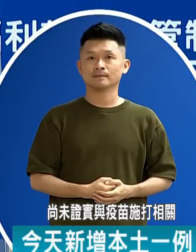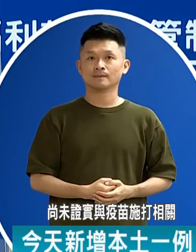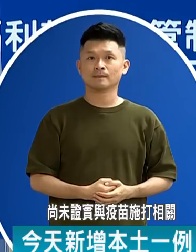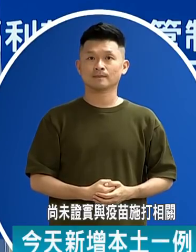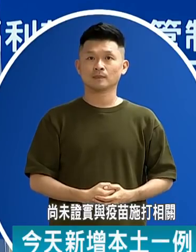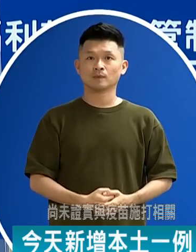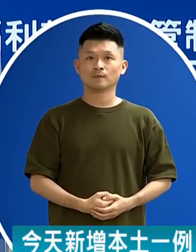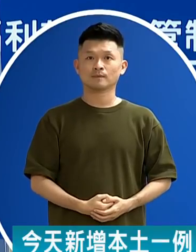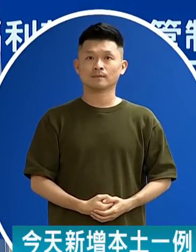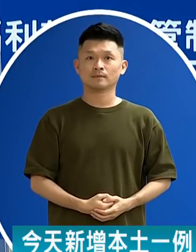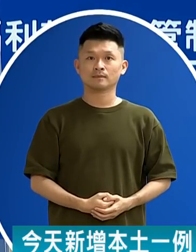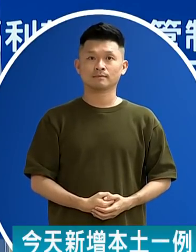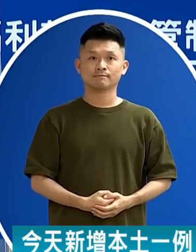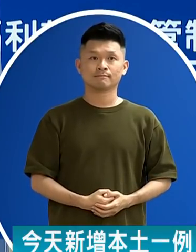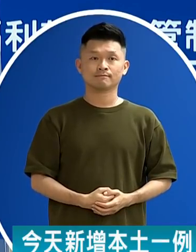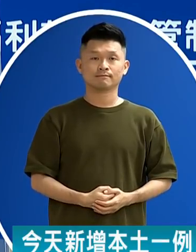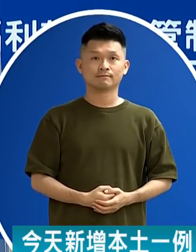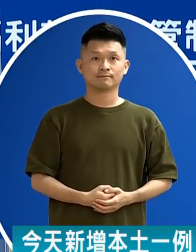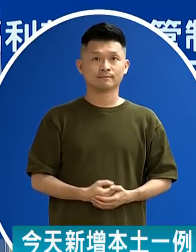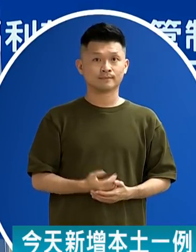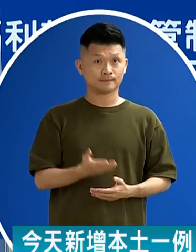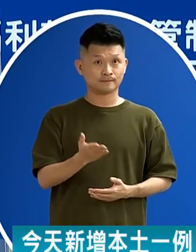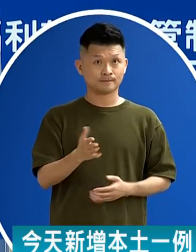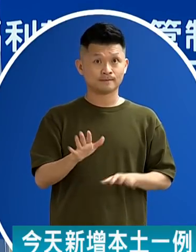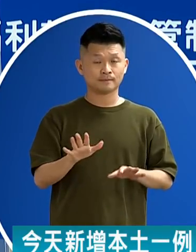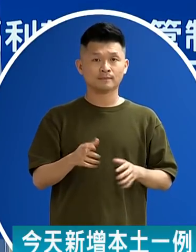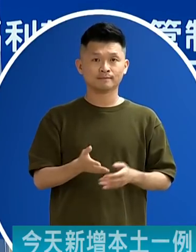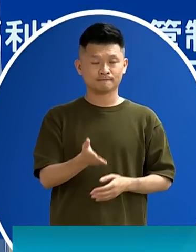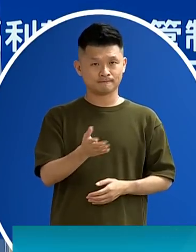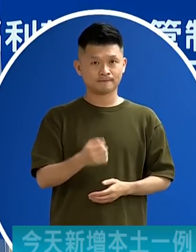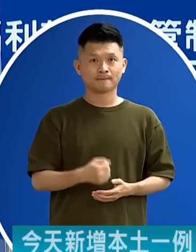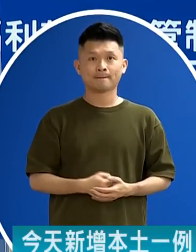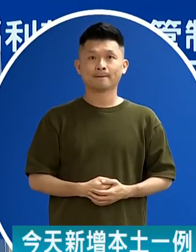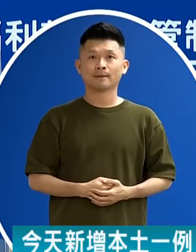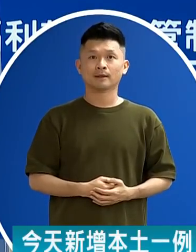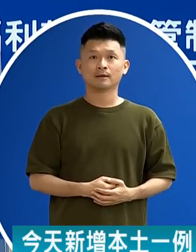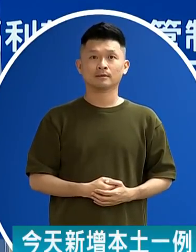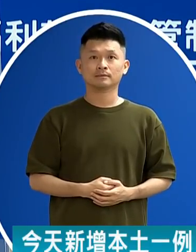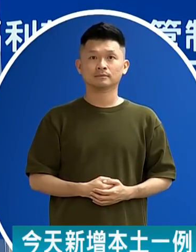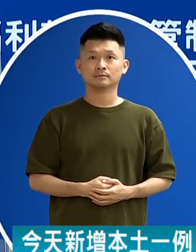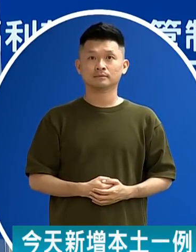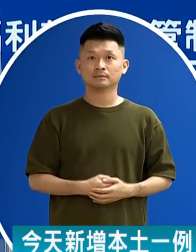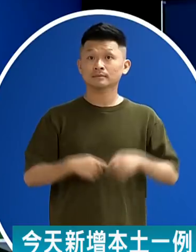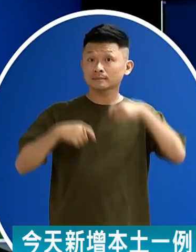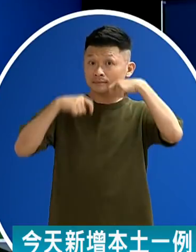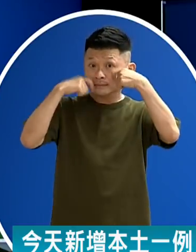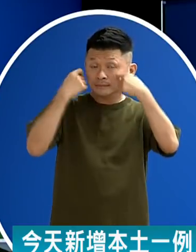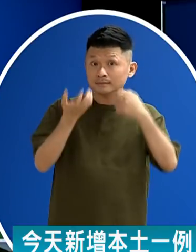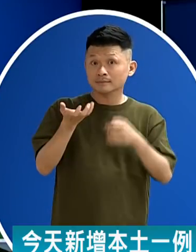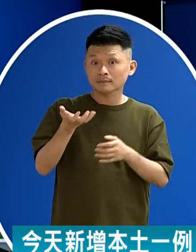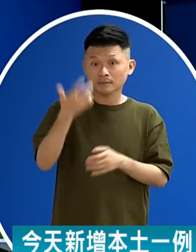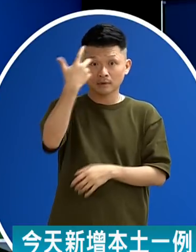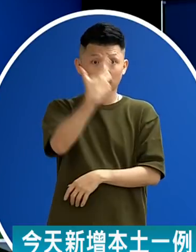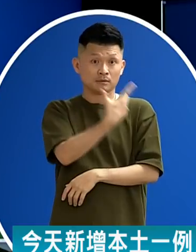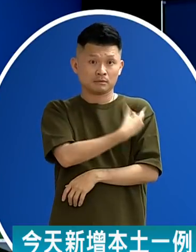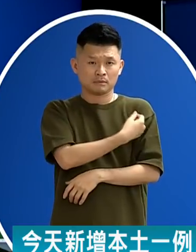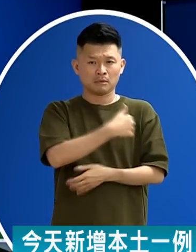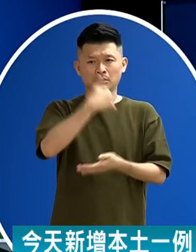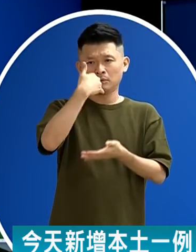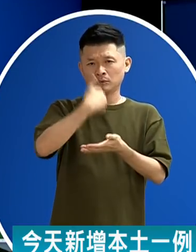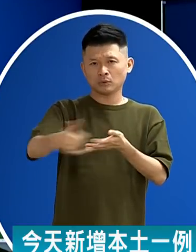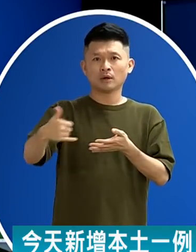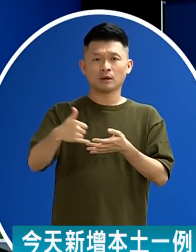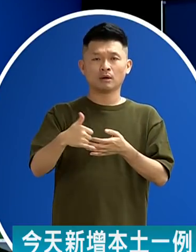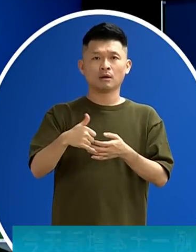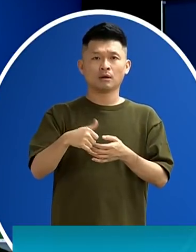关。更多内容请锁定我们在脸书粉丝团以及 YouTube 频道，都有疫情中心记者会全程直播。 被退货的不